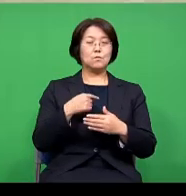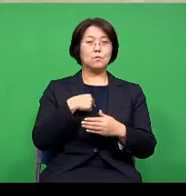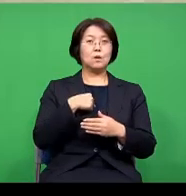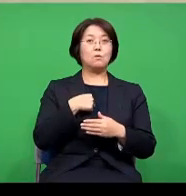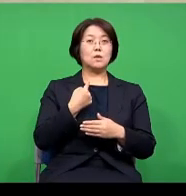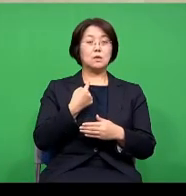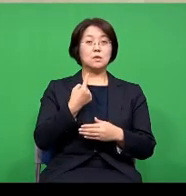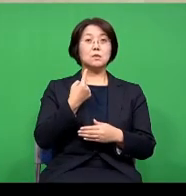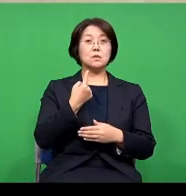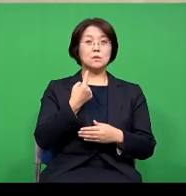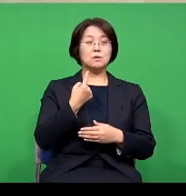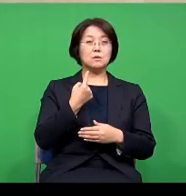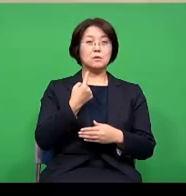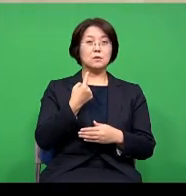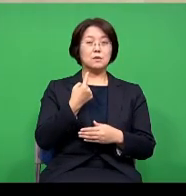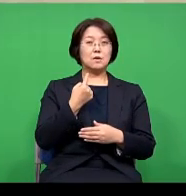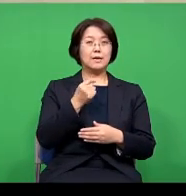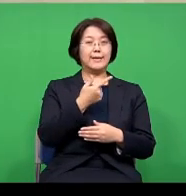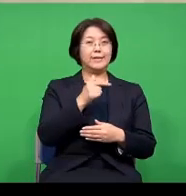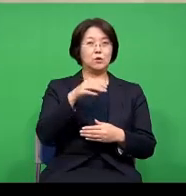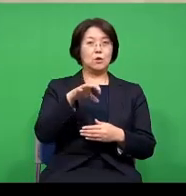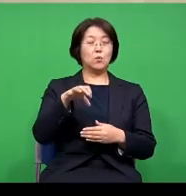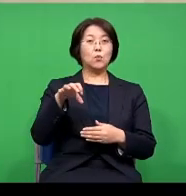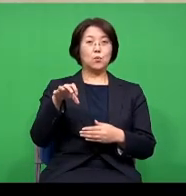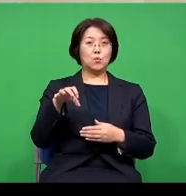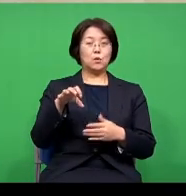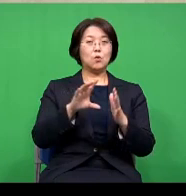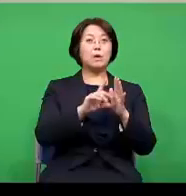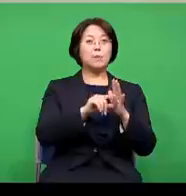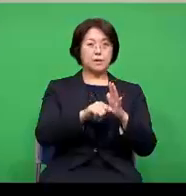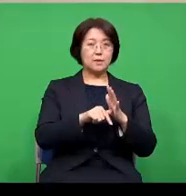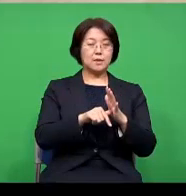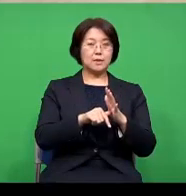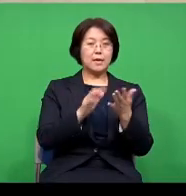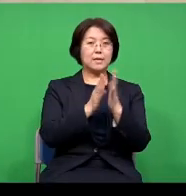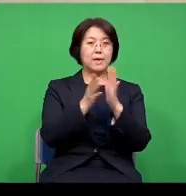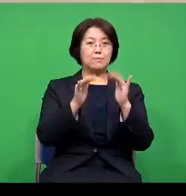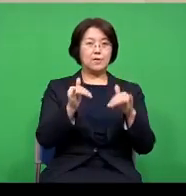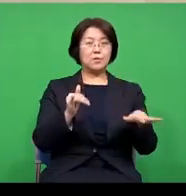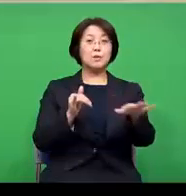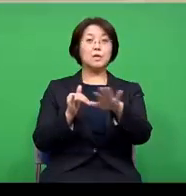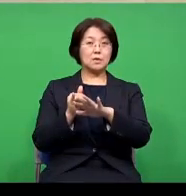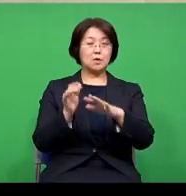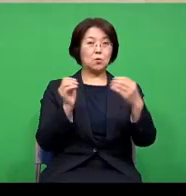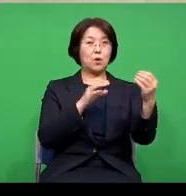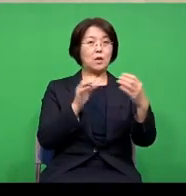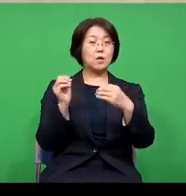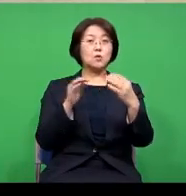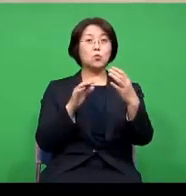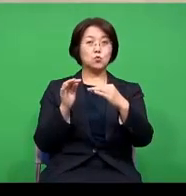まあ、私が少なくともいろんな場合時に県民の皆様、有権者の皆さんとお話しします